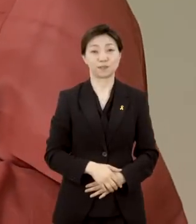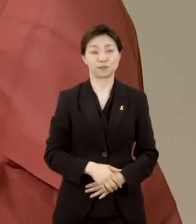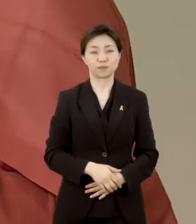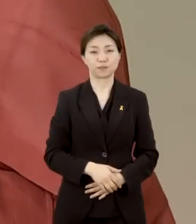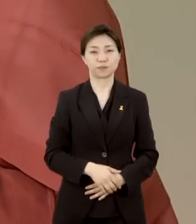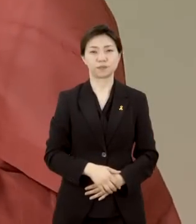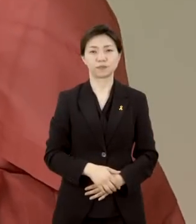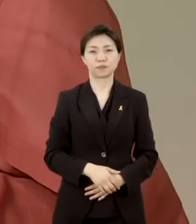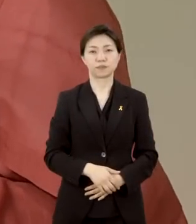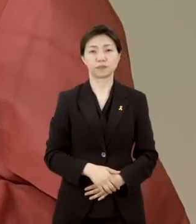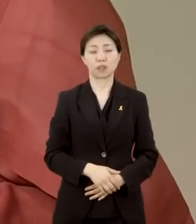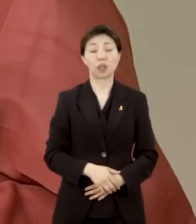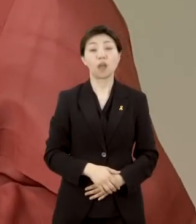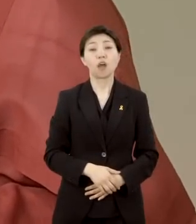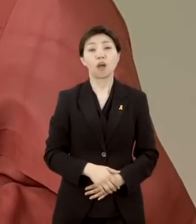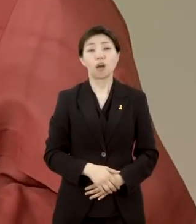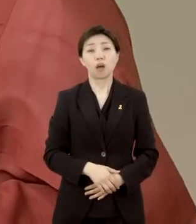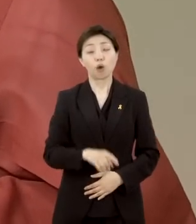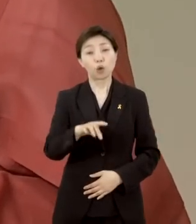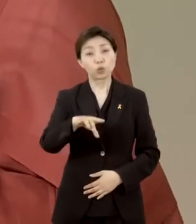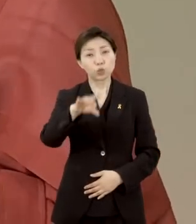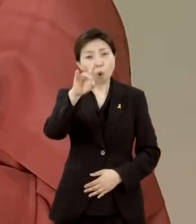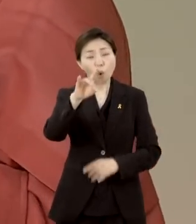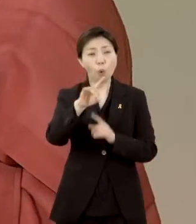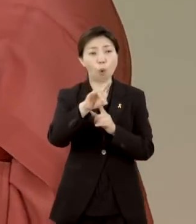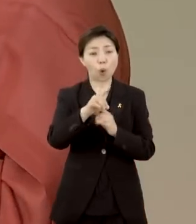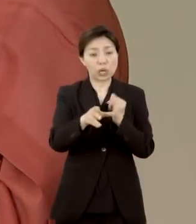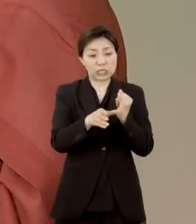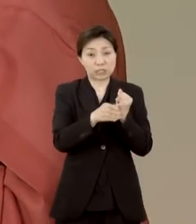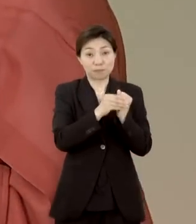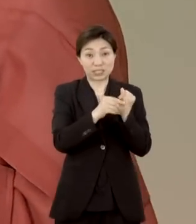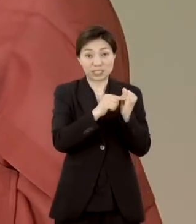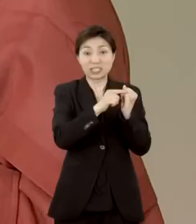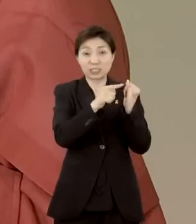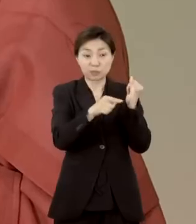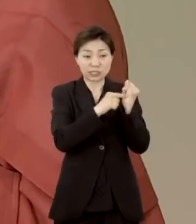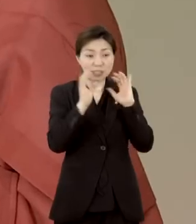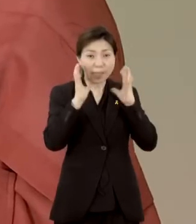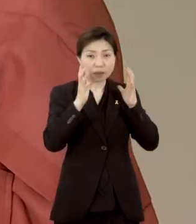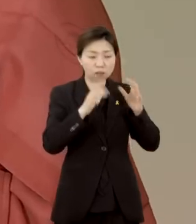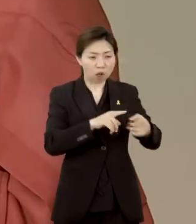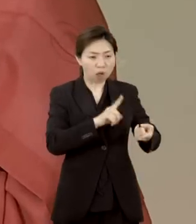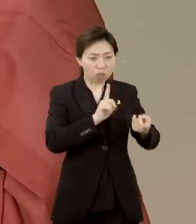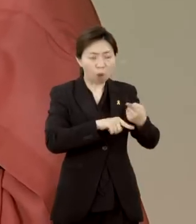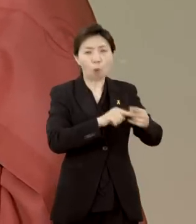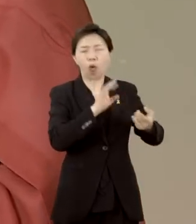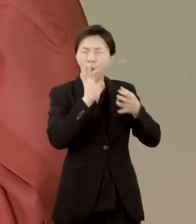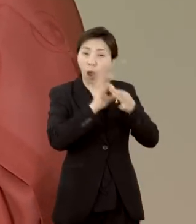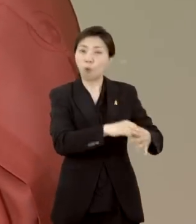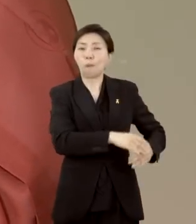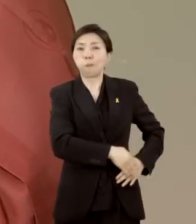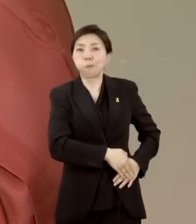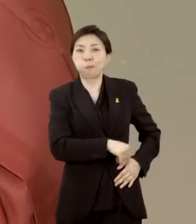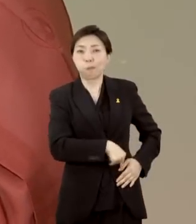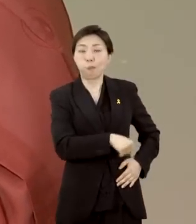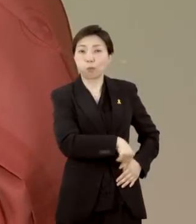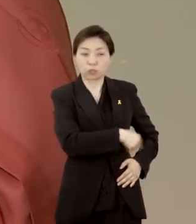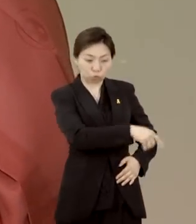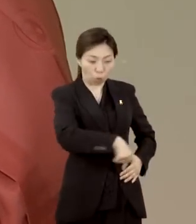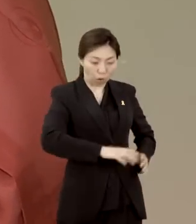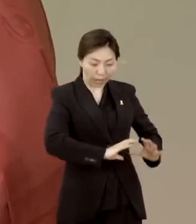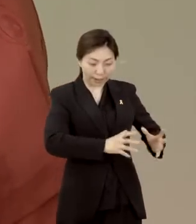담배 피던 시절 이야기의 관점에서 봤을 때 첫 번째 가졌던 아이는 엄마 뱃속에서